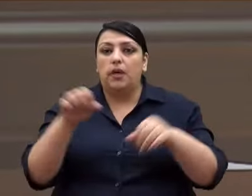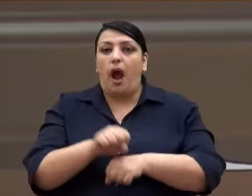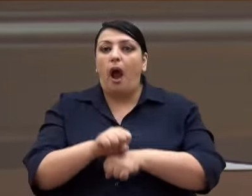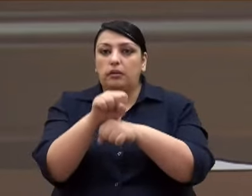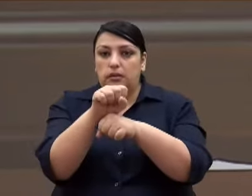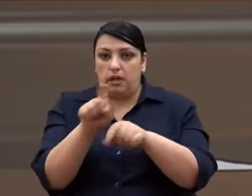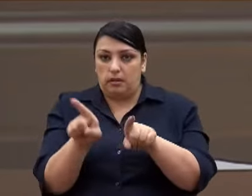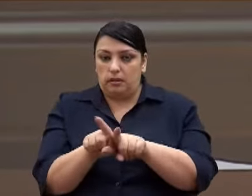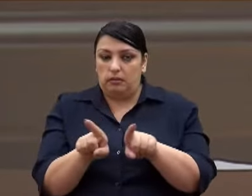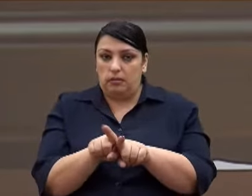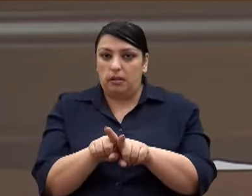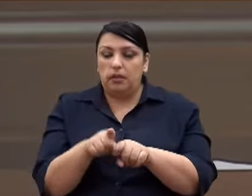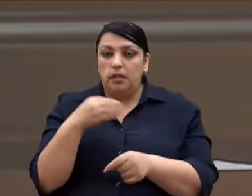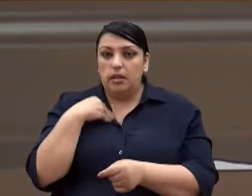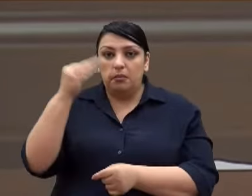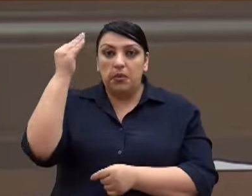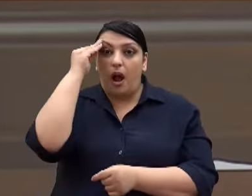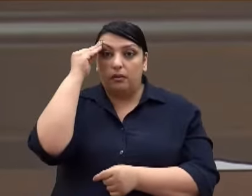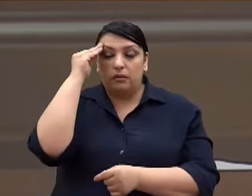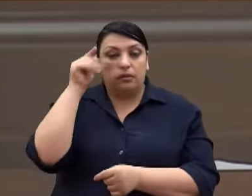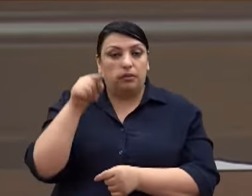տեղի ունեցավ քաղաքական ակցիա, որը իմ կարծիքով